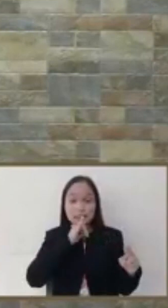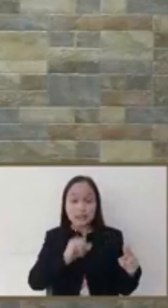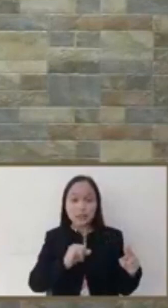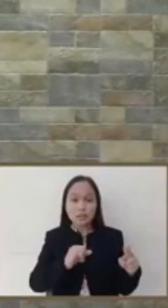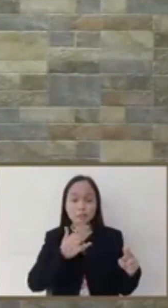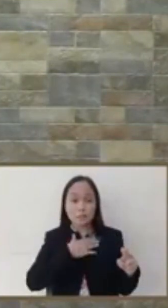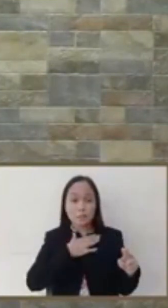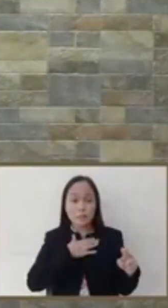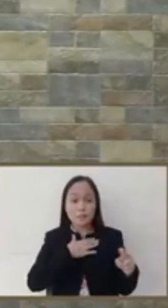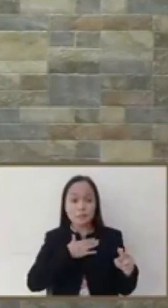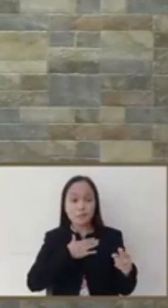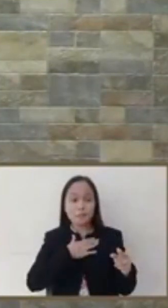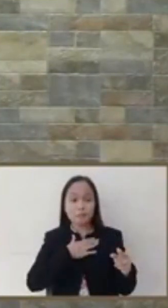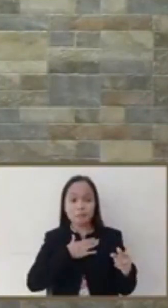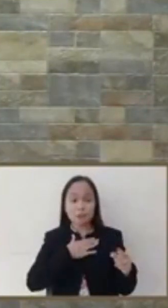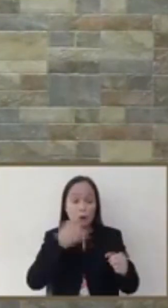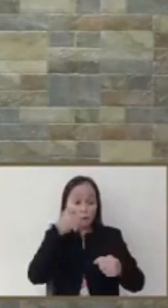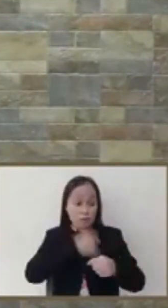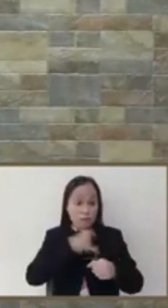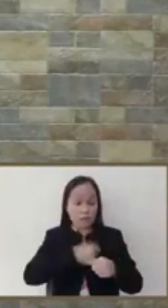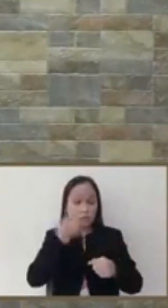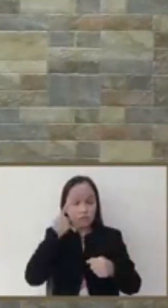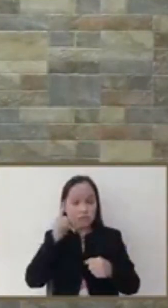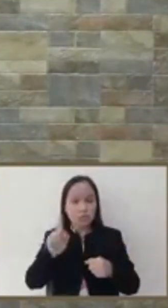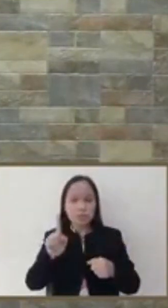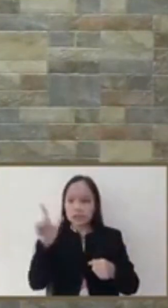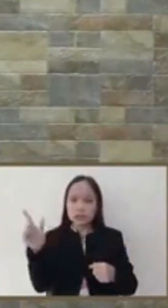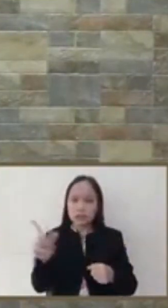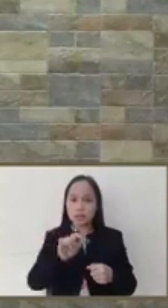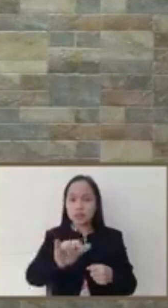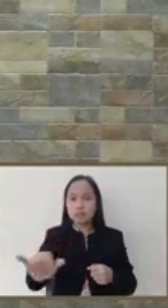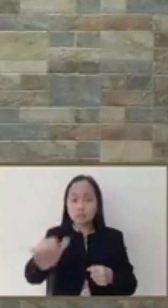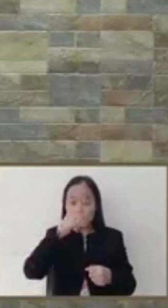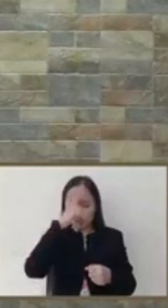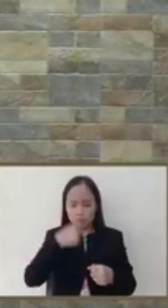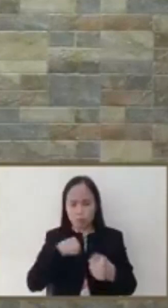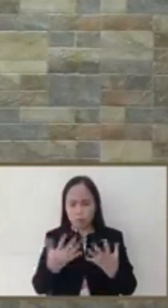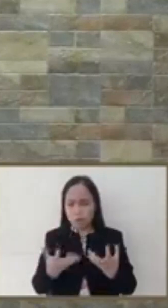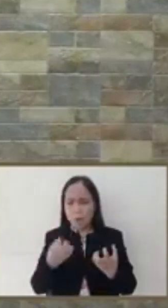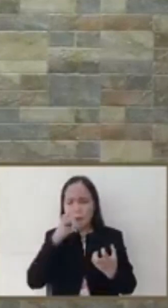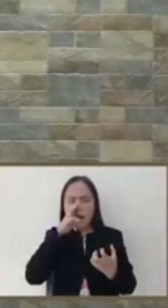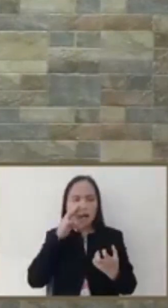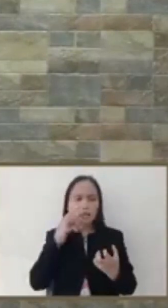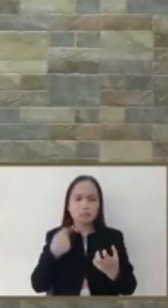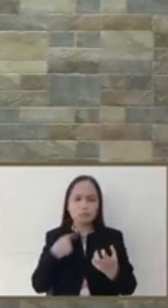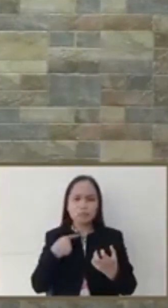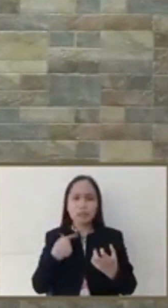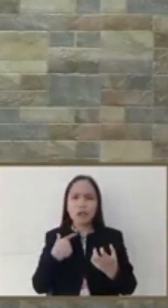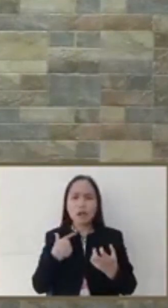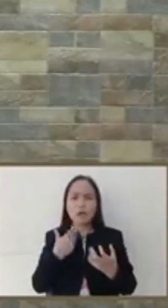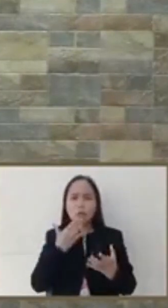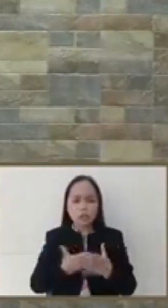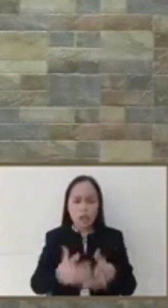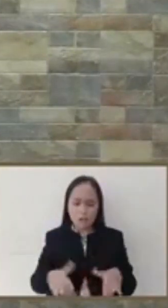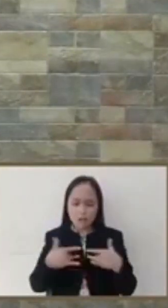eternity. Bakit? Sapagkat gusto ko si Maki ay magkaroon ng magandang buhay, magkaroon siya ng maayos na spiritual